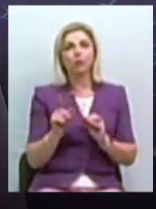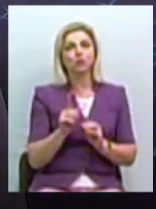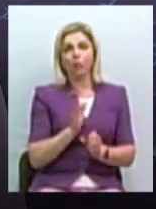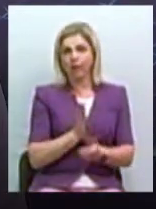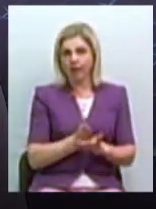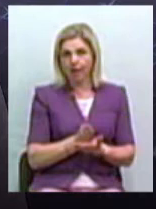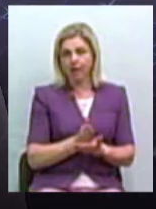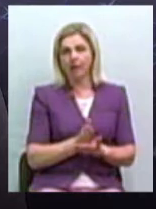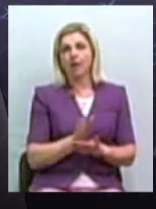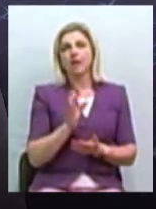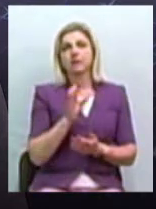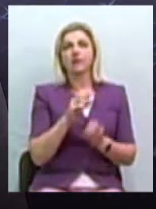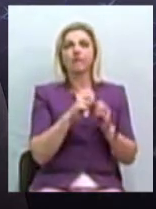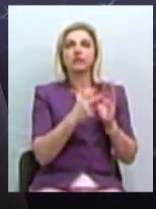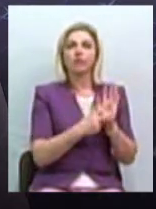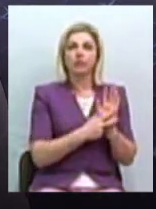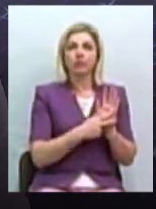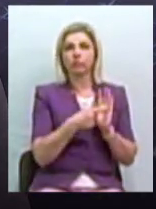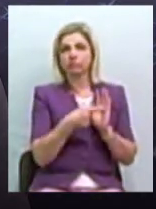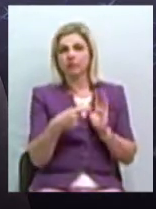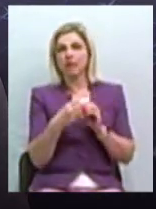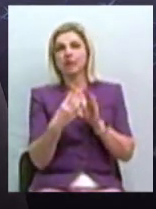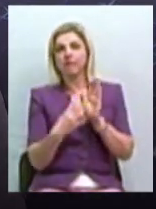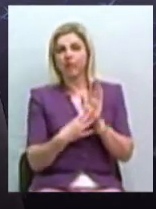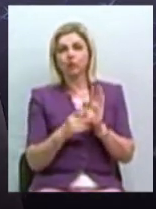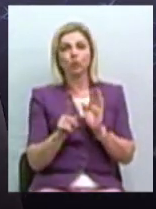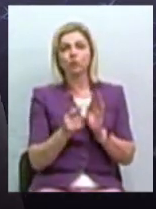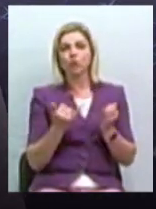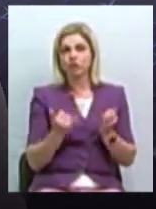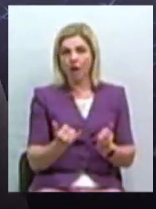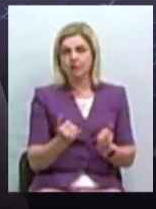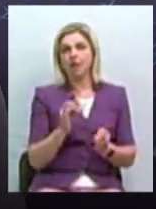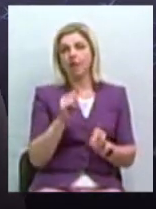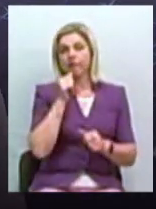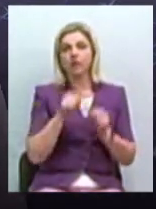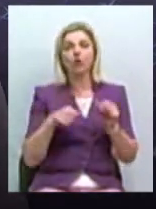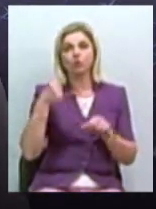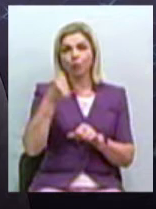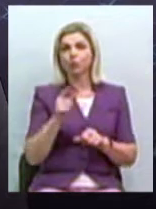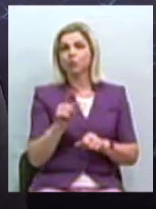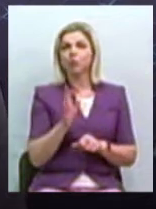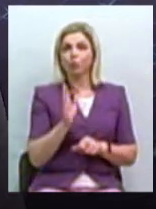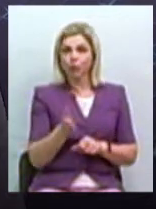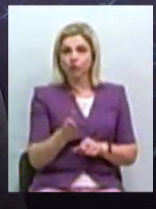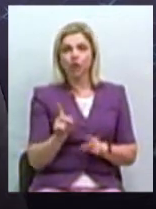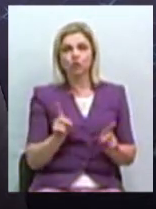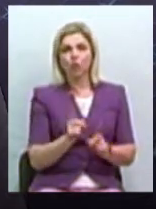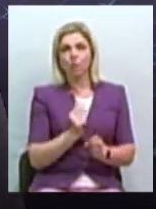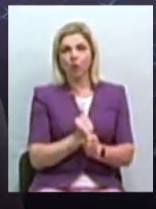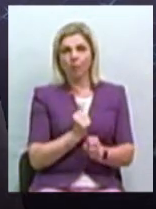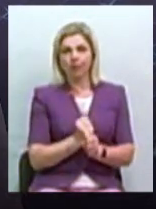з 18-го, 19-го, які зараз проходять, і наступний, який буде, щоб виробити